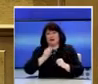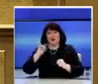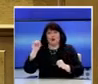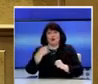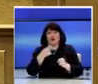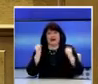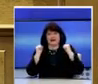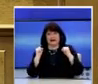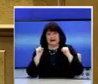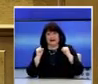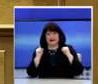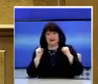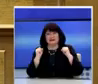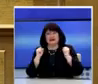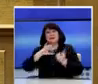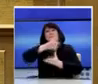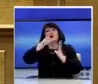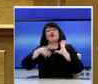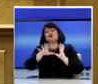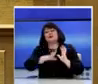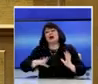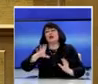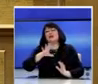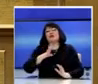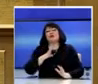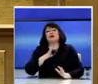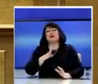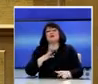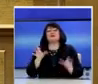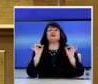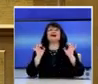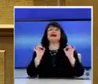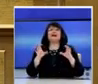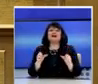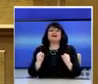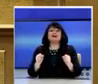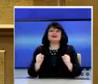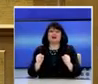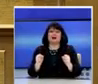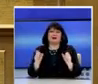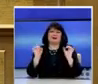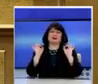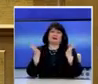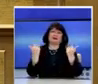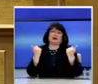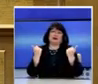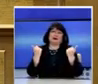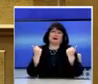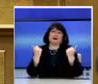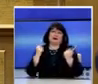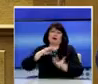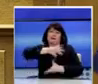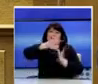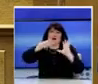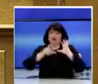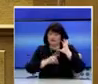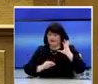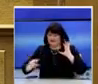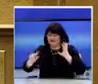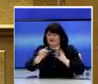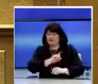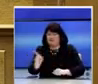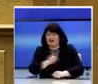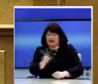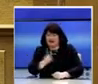υγιείς, αναφερόμενος στον παγκόσμιο πληθυσμό, δεν θα είναι κανένας ασφαλής, διότι ζούμε σε μια εποχή παγκοσμιοποίησης όπου οι μετακινήσεις